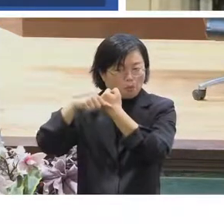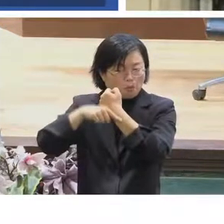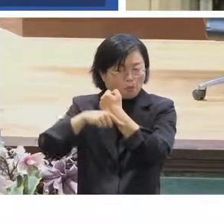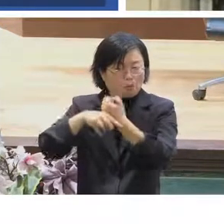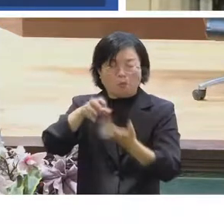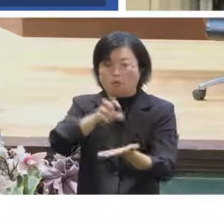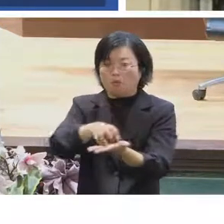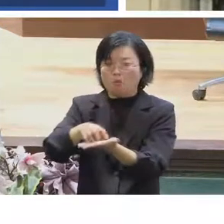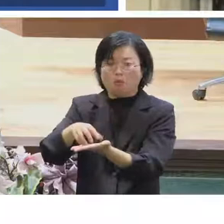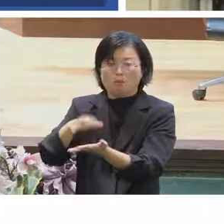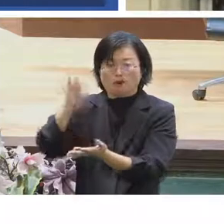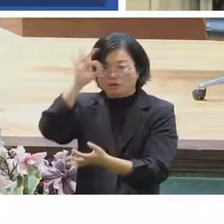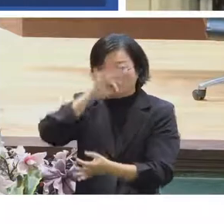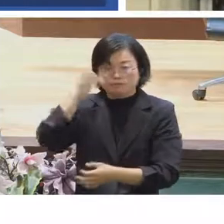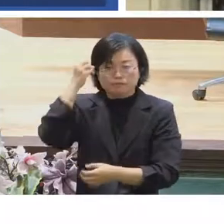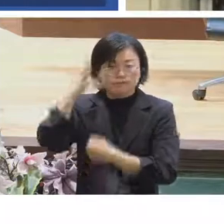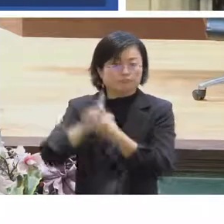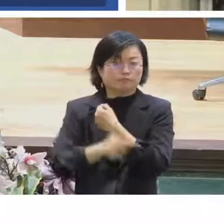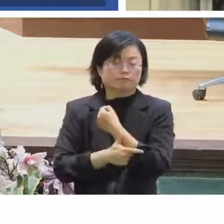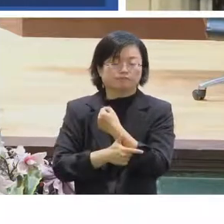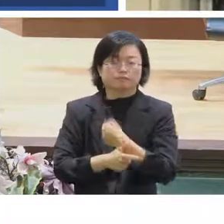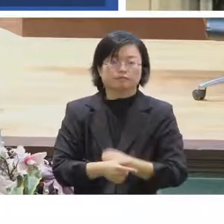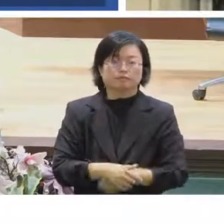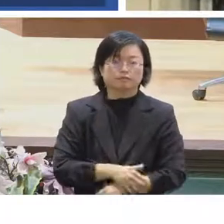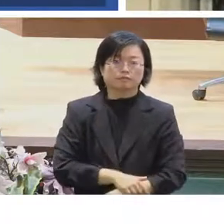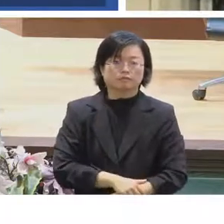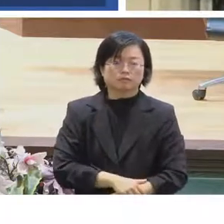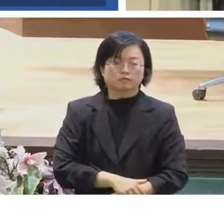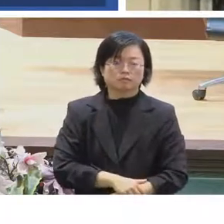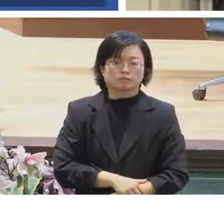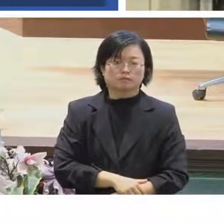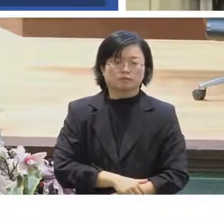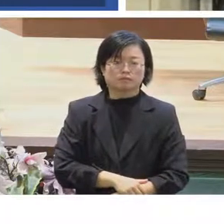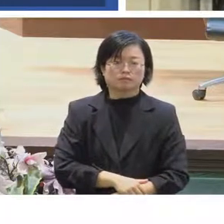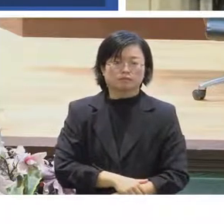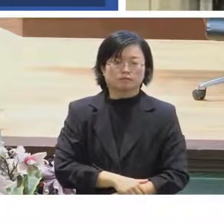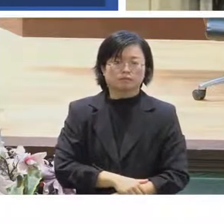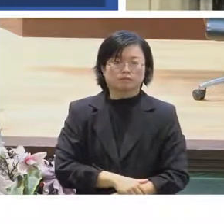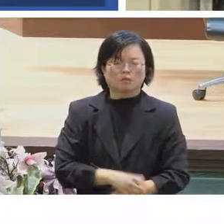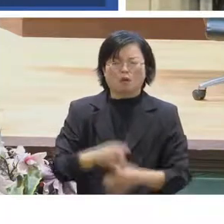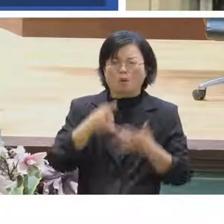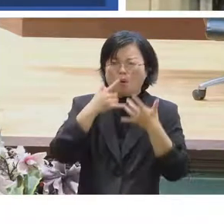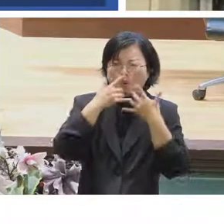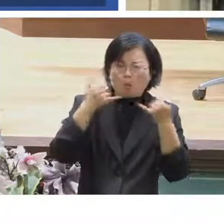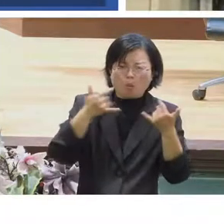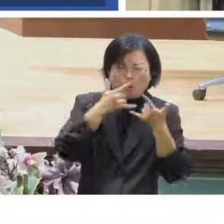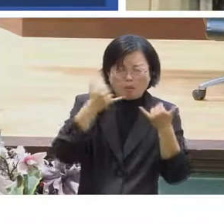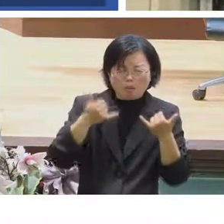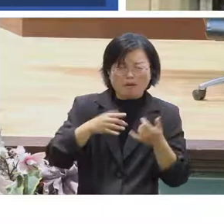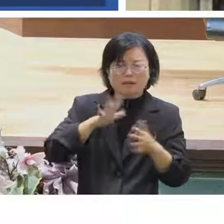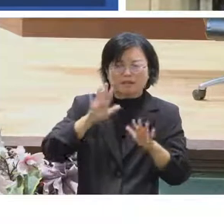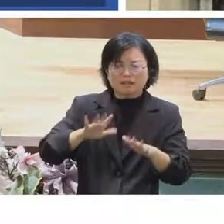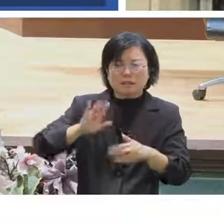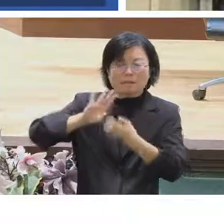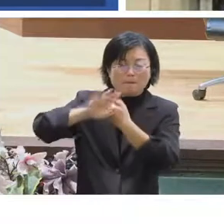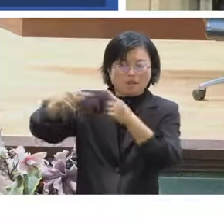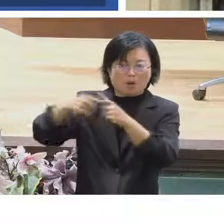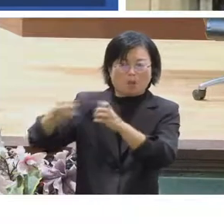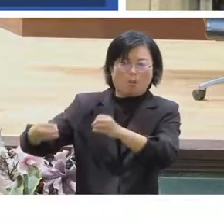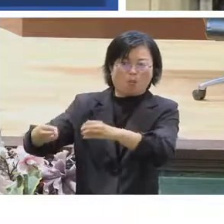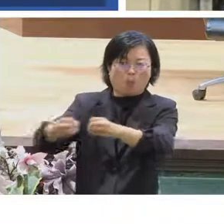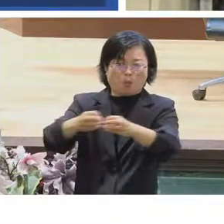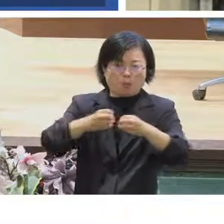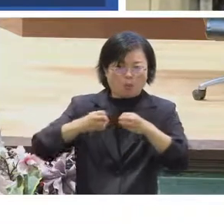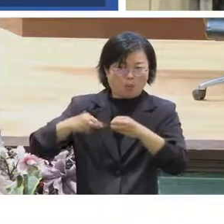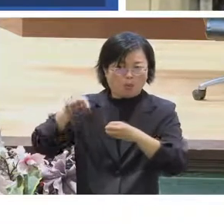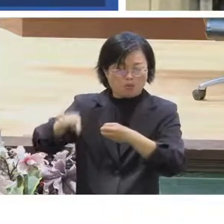可行的方法。其实我们要做的一件工作呢，是把一些这种就是别人已经讨论过的一些有效的